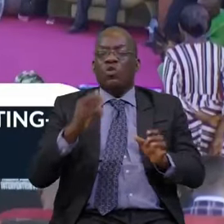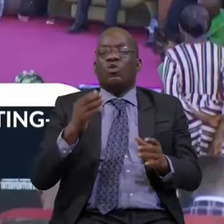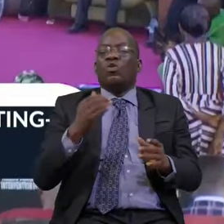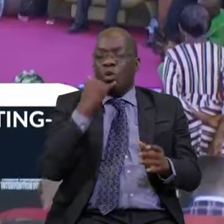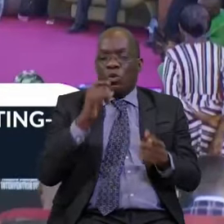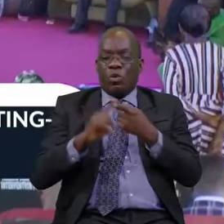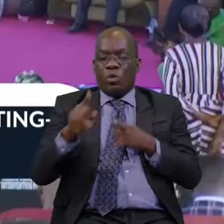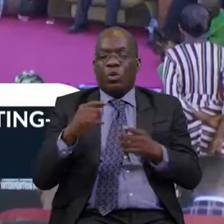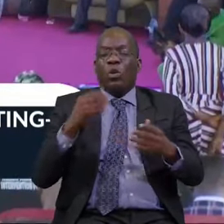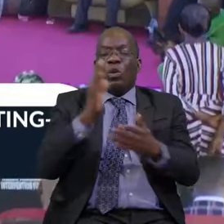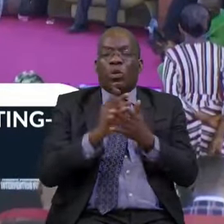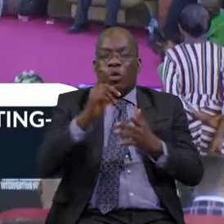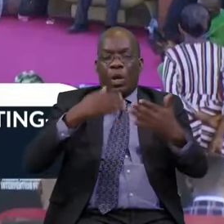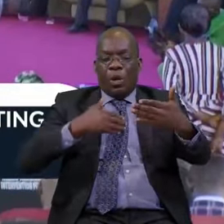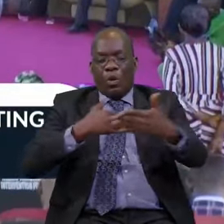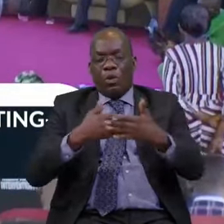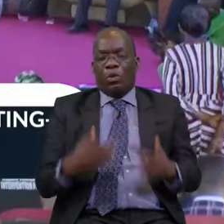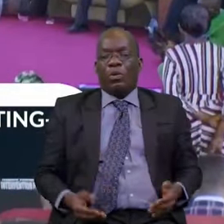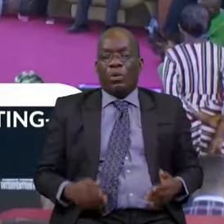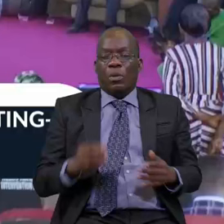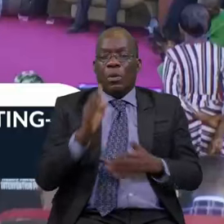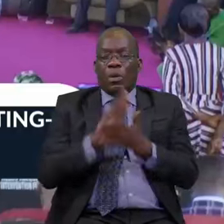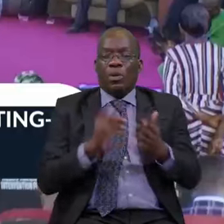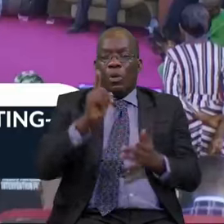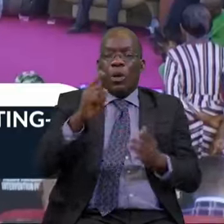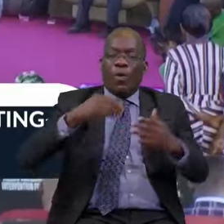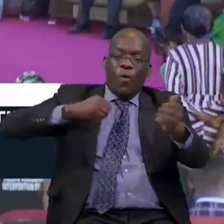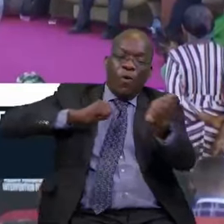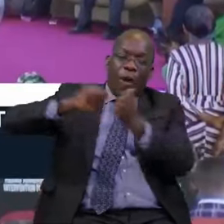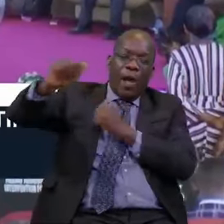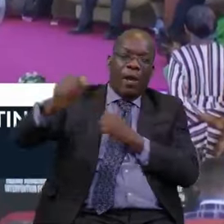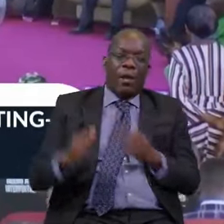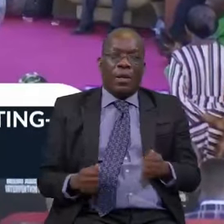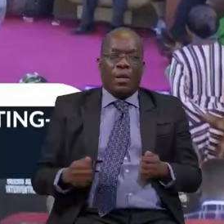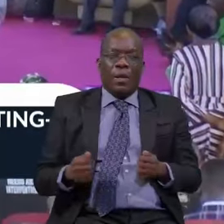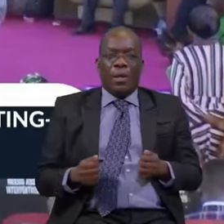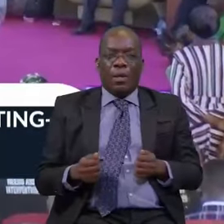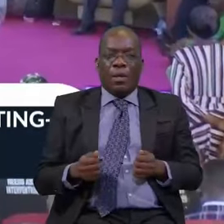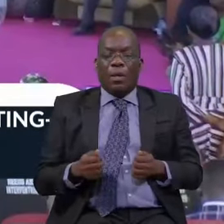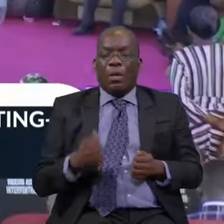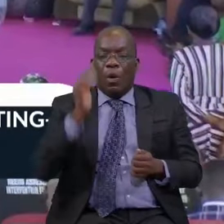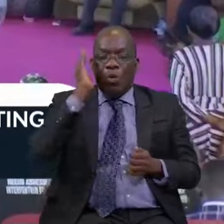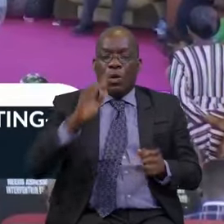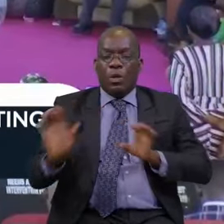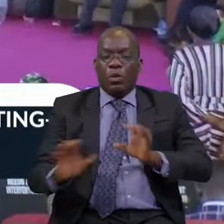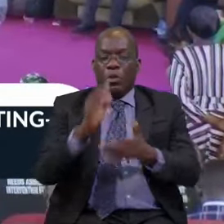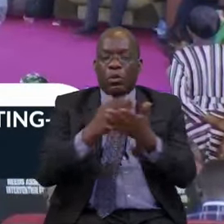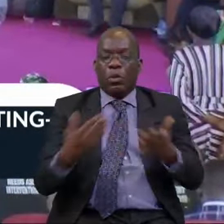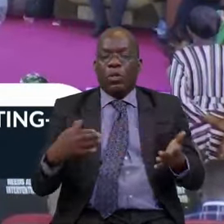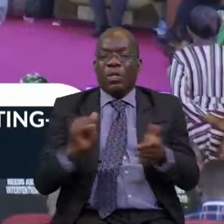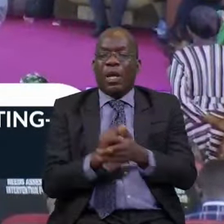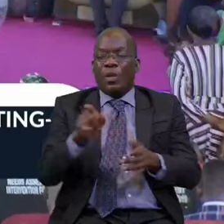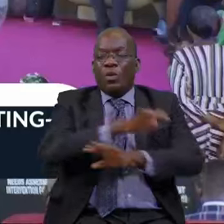vous offensent. Quelqu'un là-bas, quelqu'un de loin, quelqu'un va faire quelque chose que